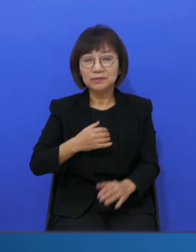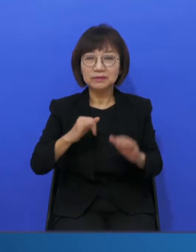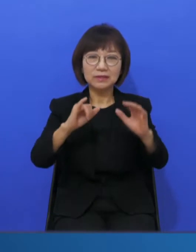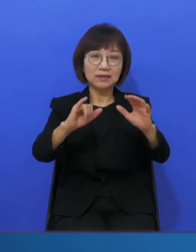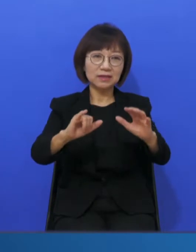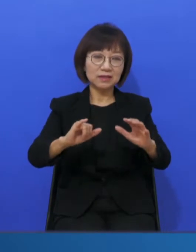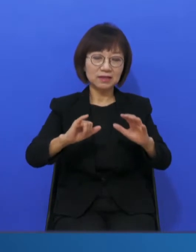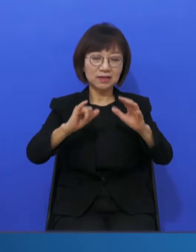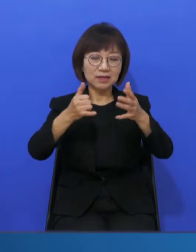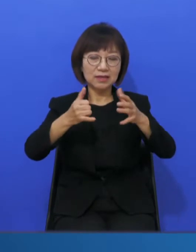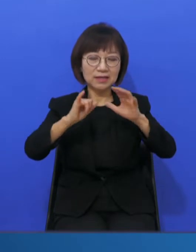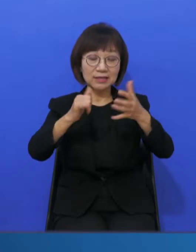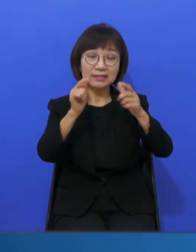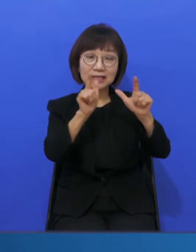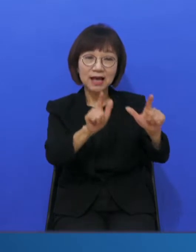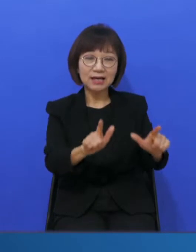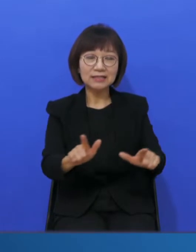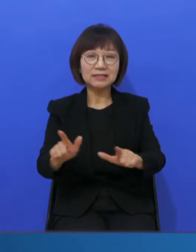괴로운